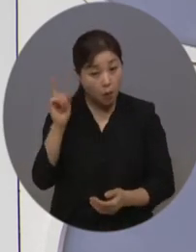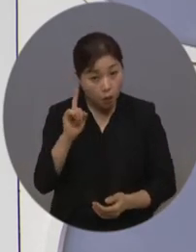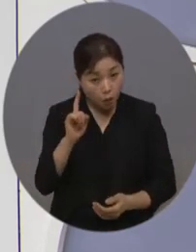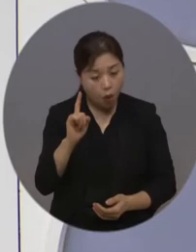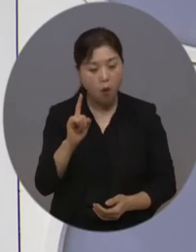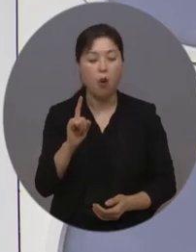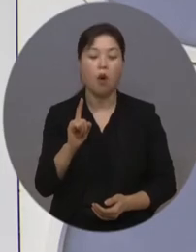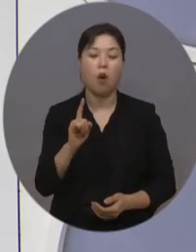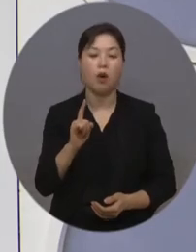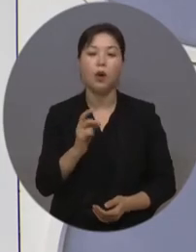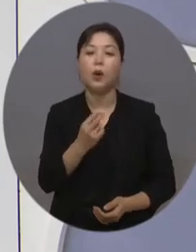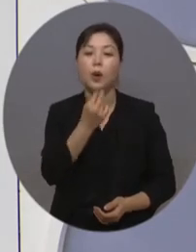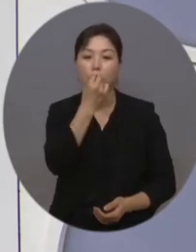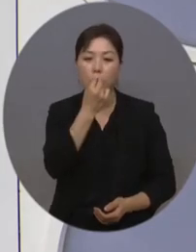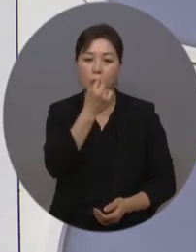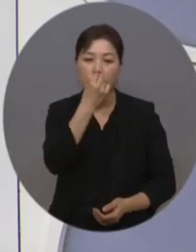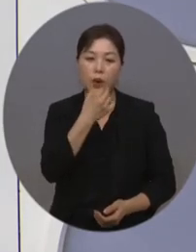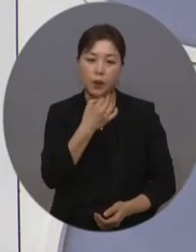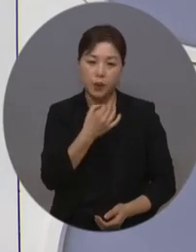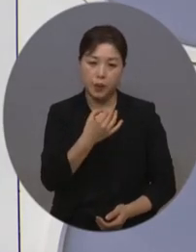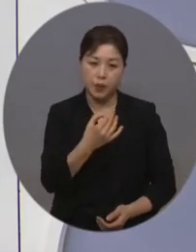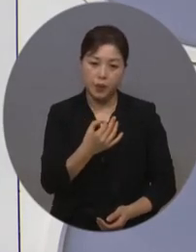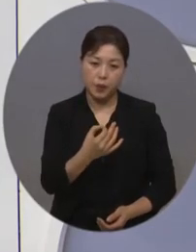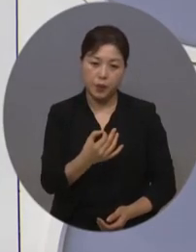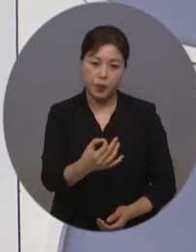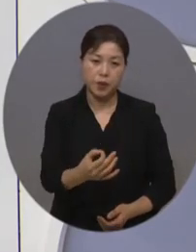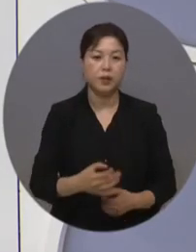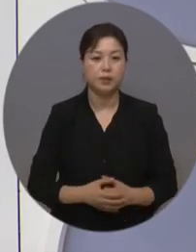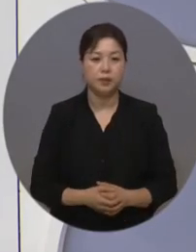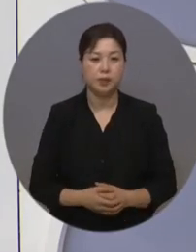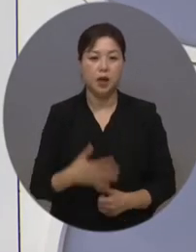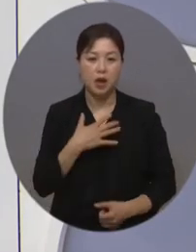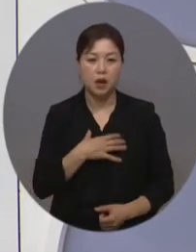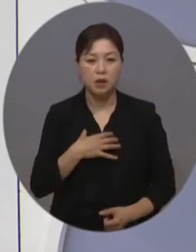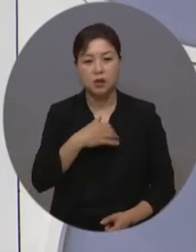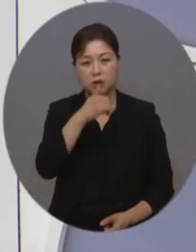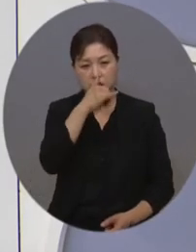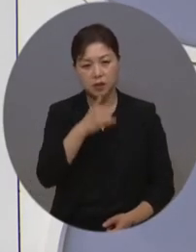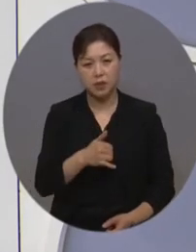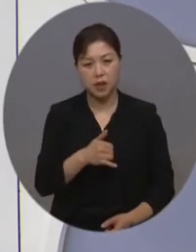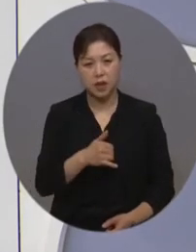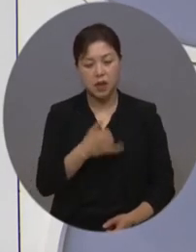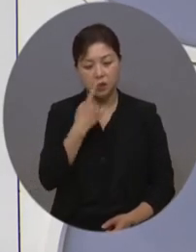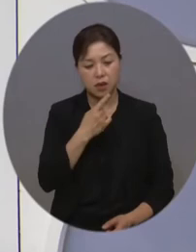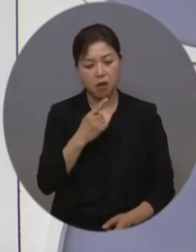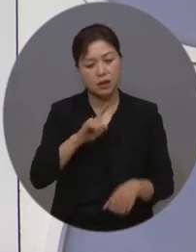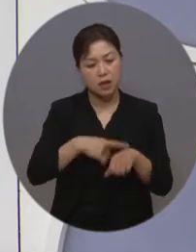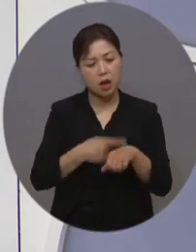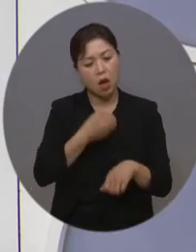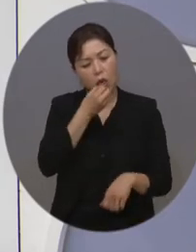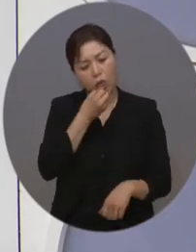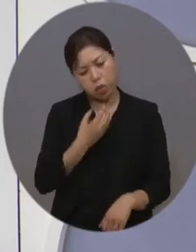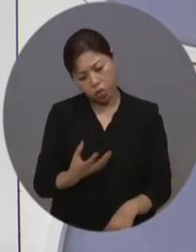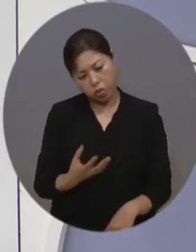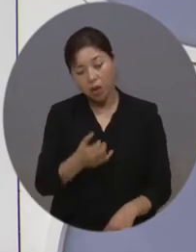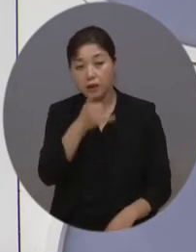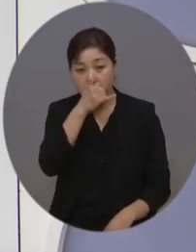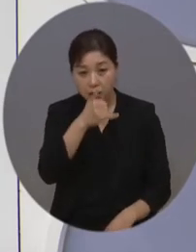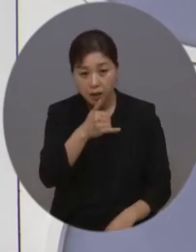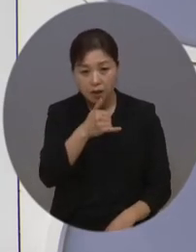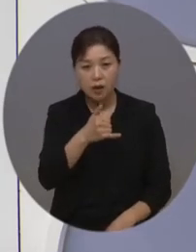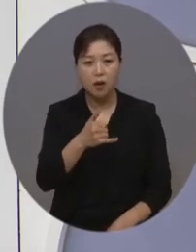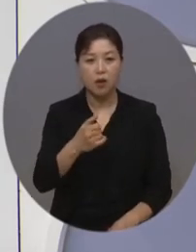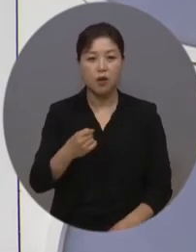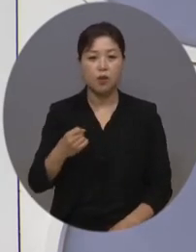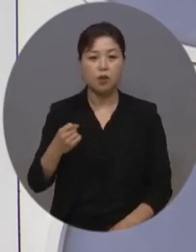그러니까 이제 호흡을 편안하게 우리가 걱정을 했으면 휴, 그러고 이제 하지 않습니까? 그렇죠. 또 우리가 또 아슬아슬한